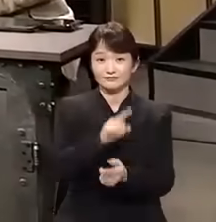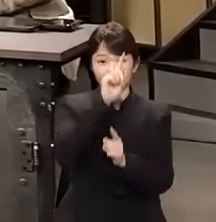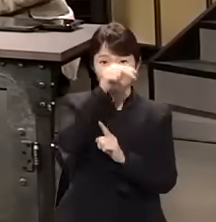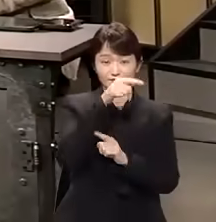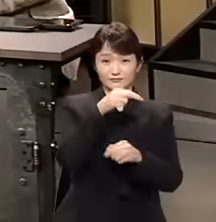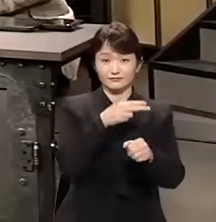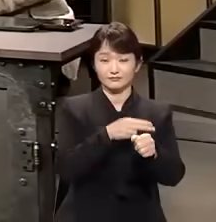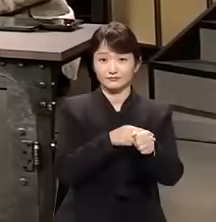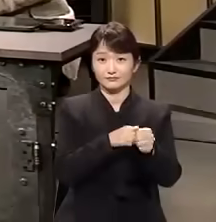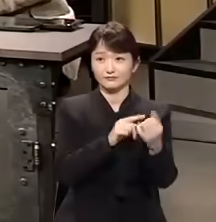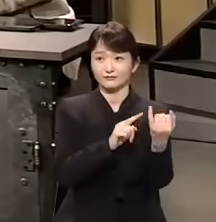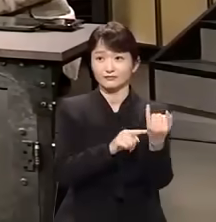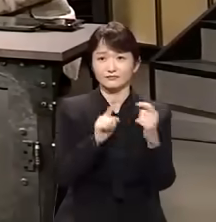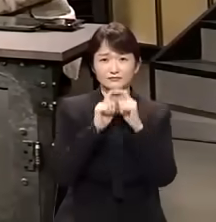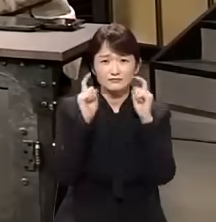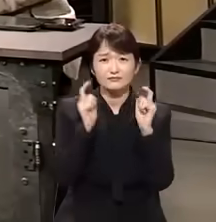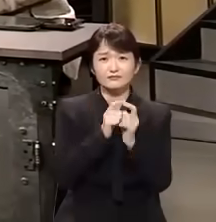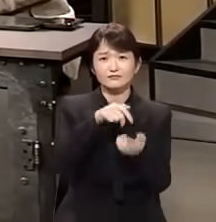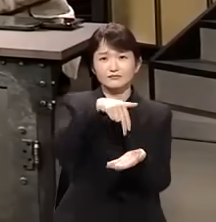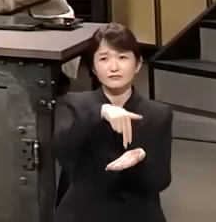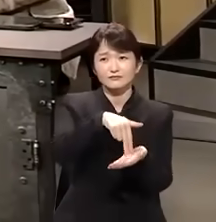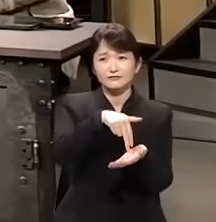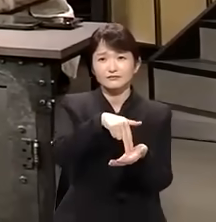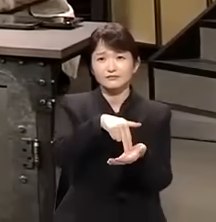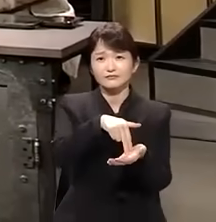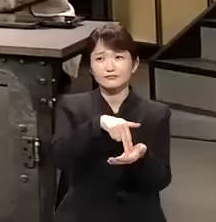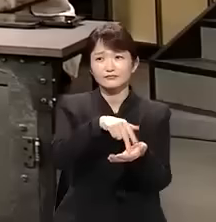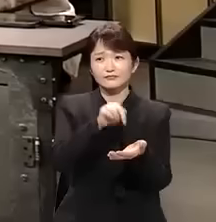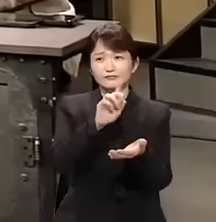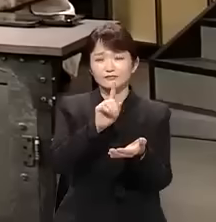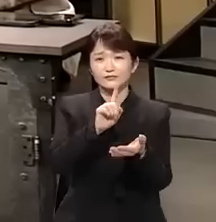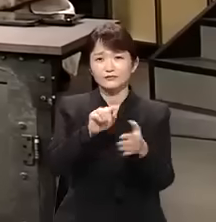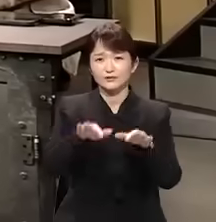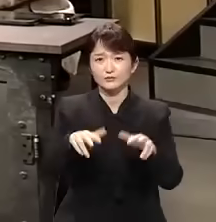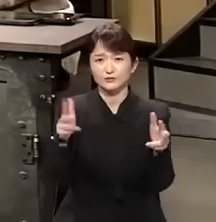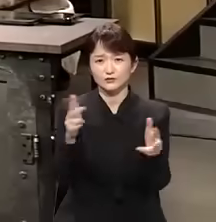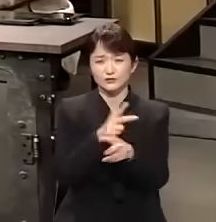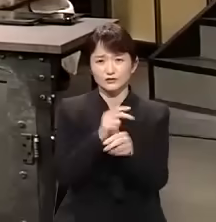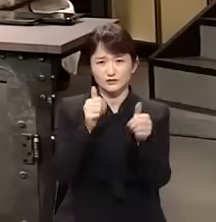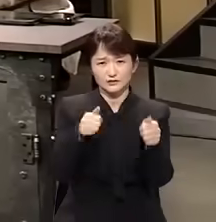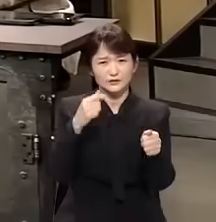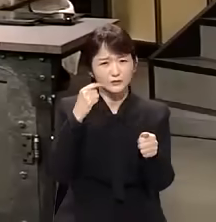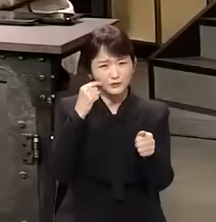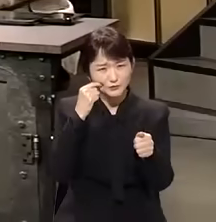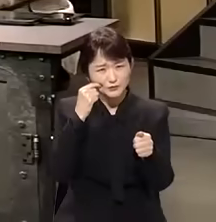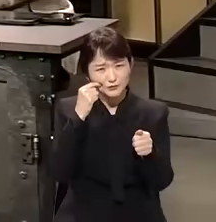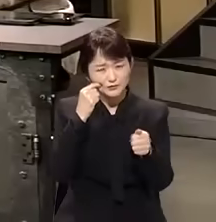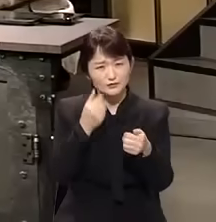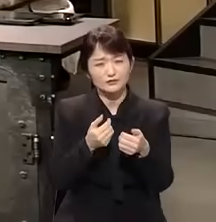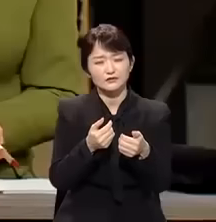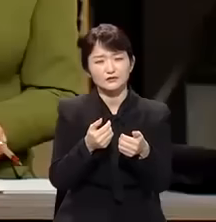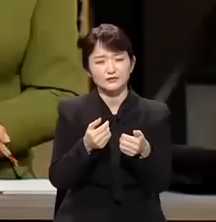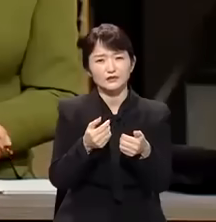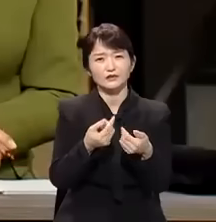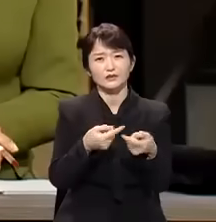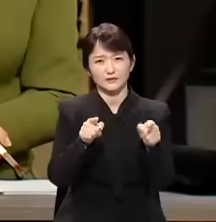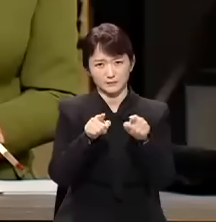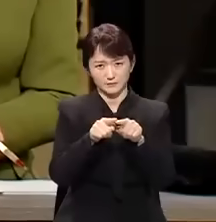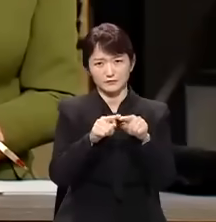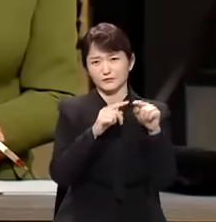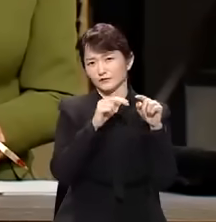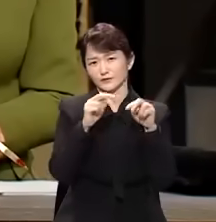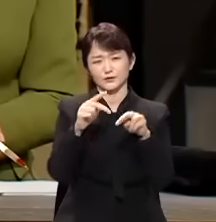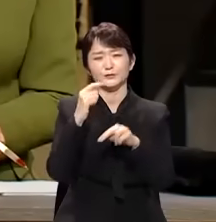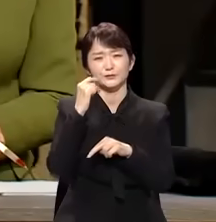교수 개인적인 사정으로 이번 드리고 이렇게 우리 가족 여러분들과 작별을 구하게 됐습니다 자 그래서